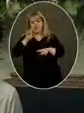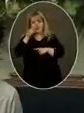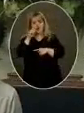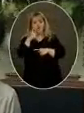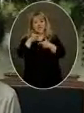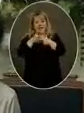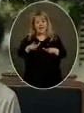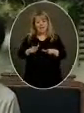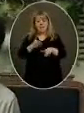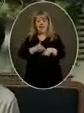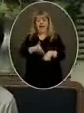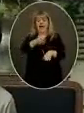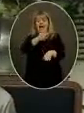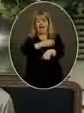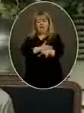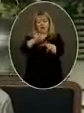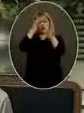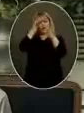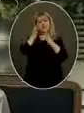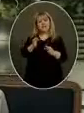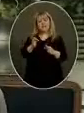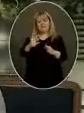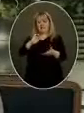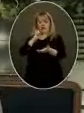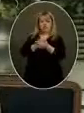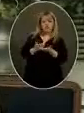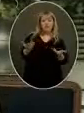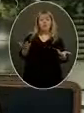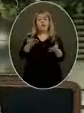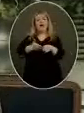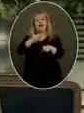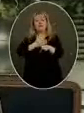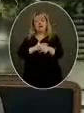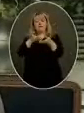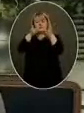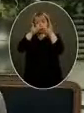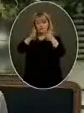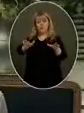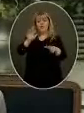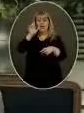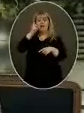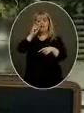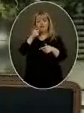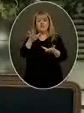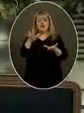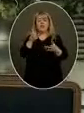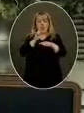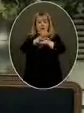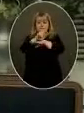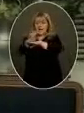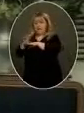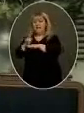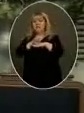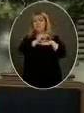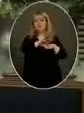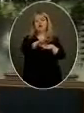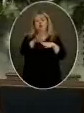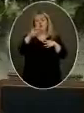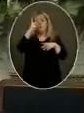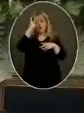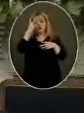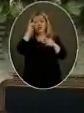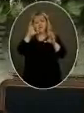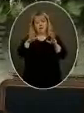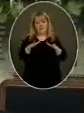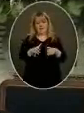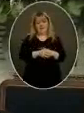libre avant de prendre une décision et avant de procéder à la réalisation ou à l'implantation du projet informatique